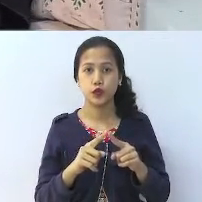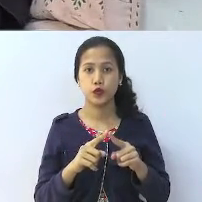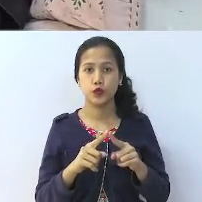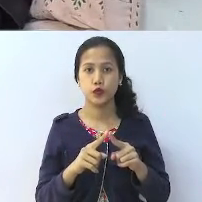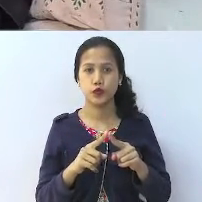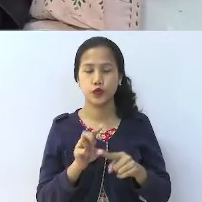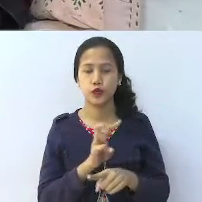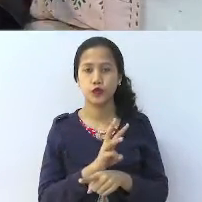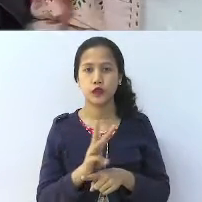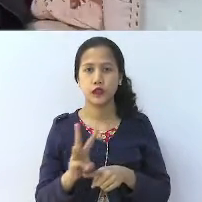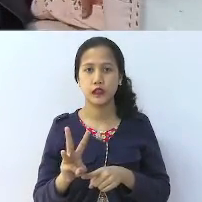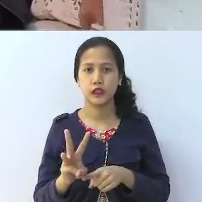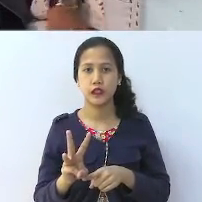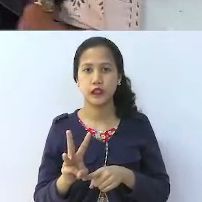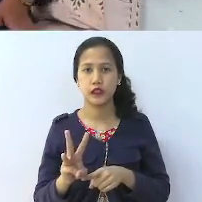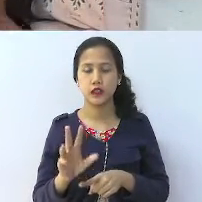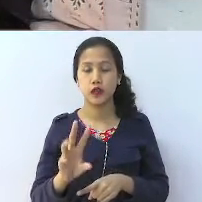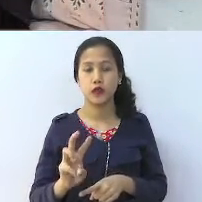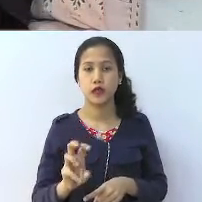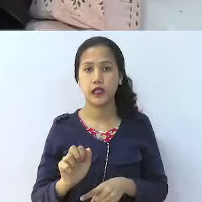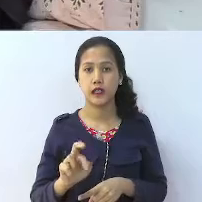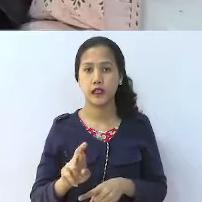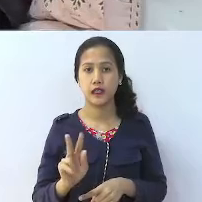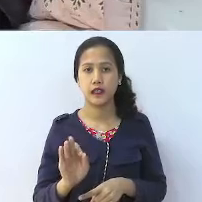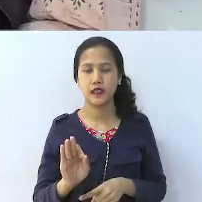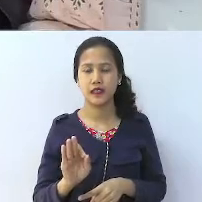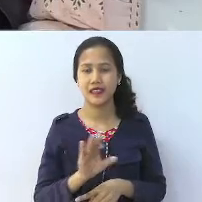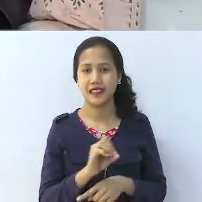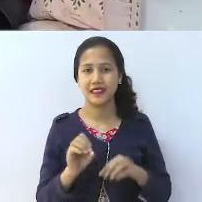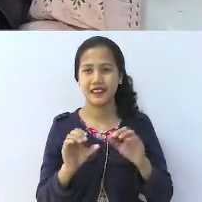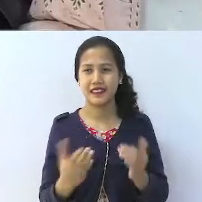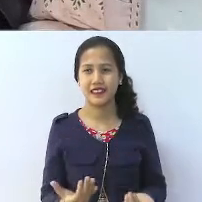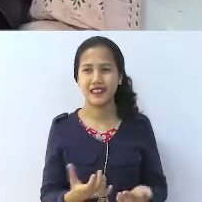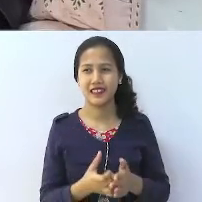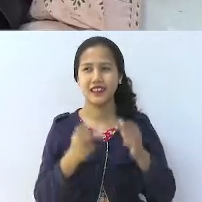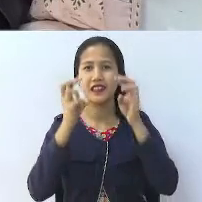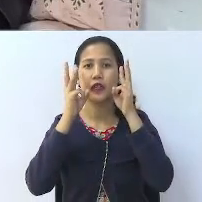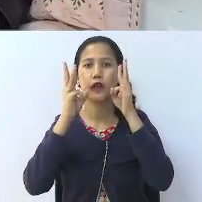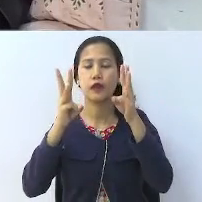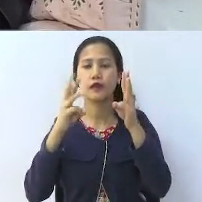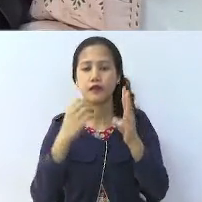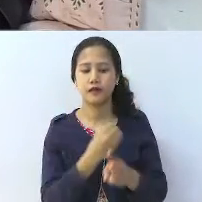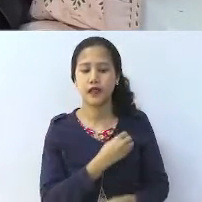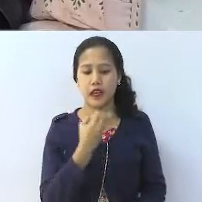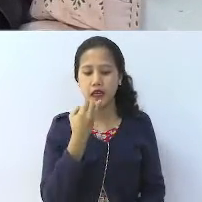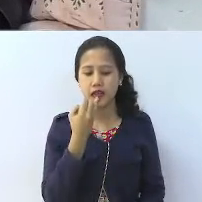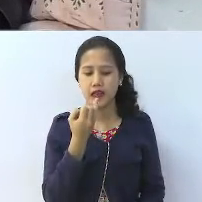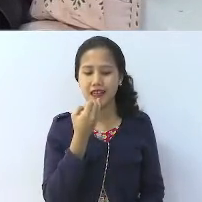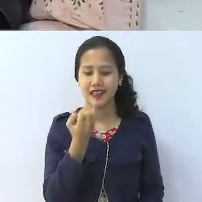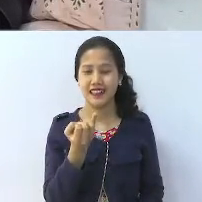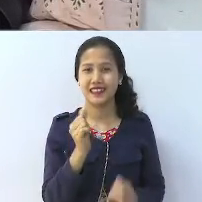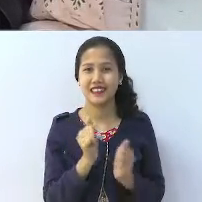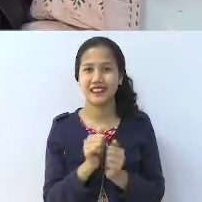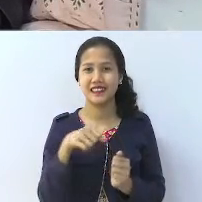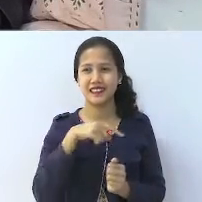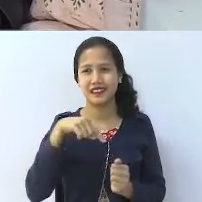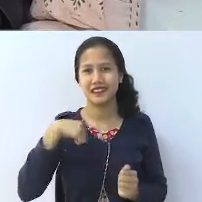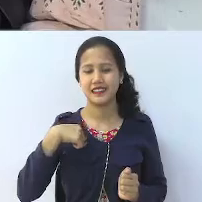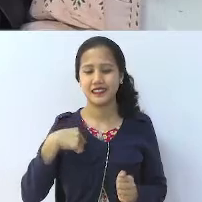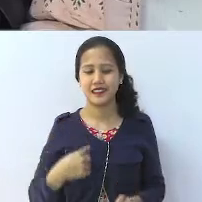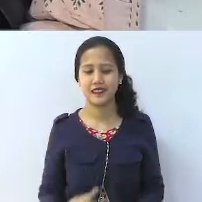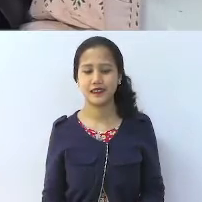IP? Ay, wala naman, ma'am. Wala bigyan po. Bigyan natin ng demerit. Kundi kung ano yan, dagdag. Dagdag ano po sila, dagdag puntos po nila